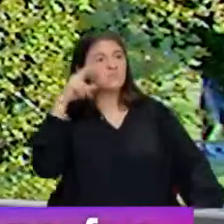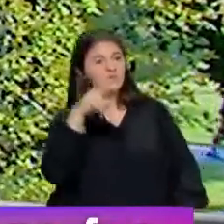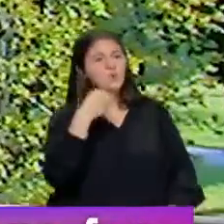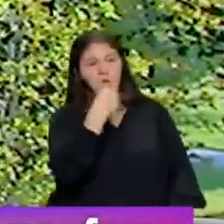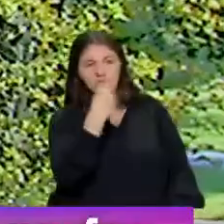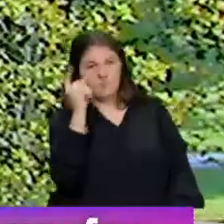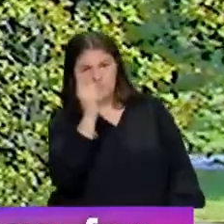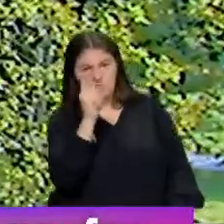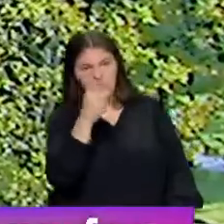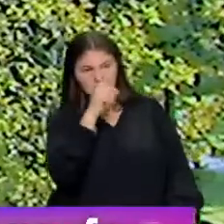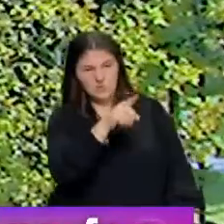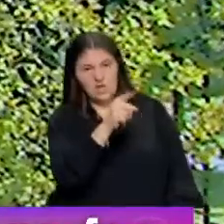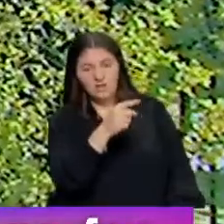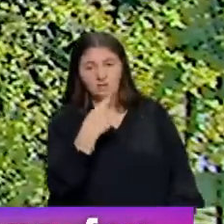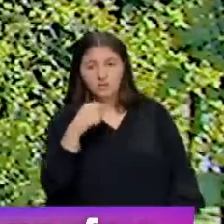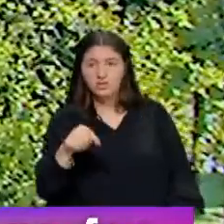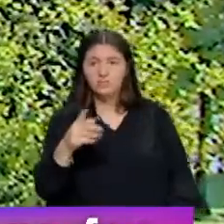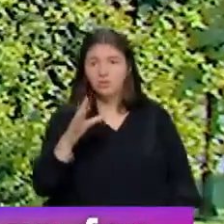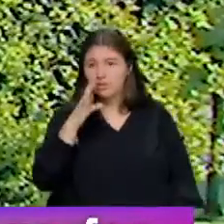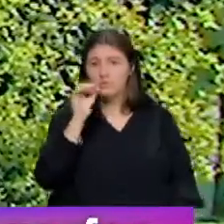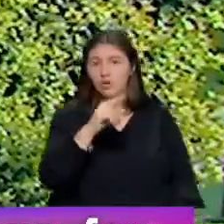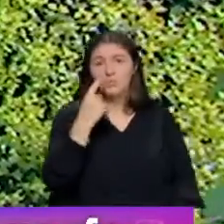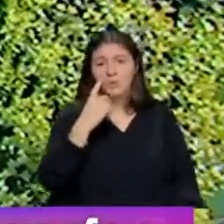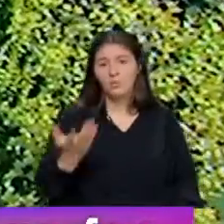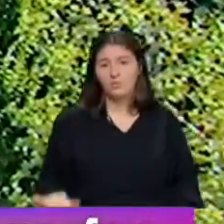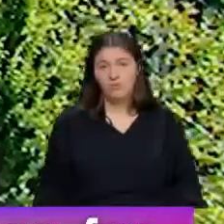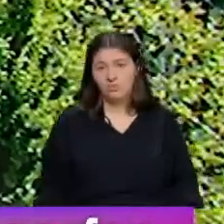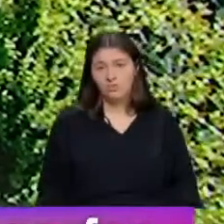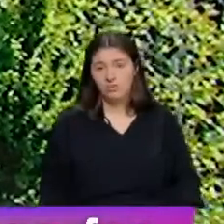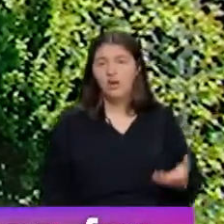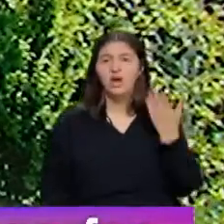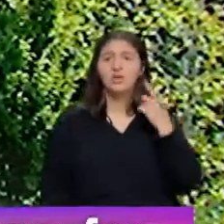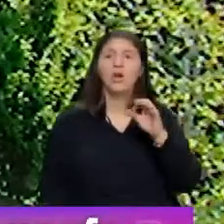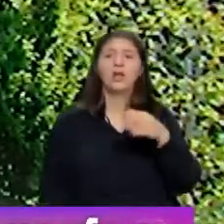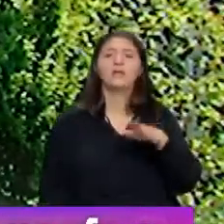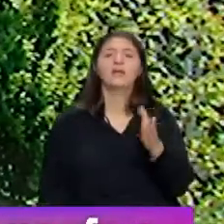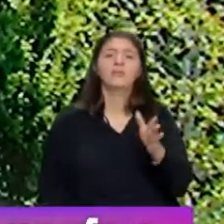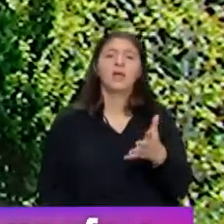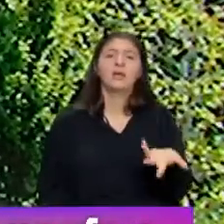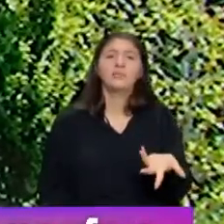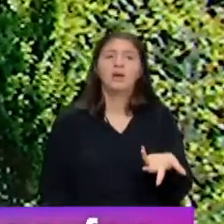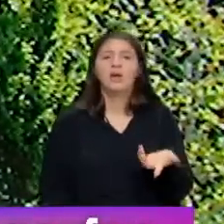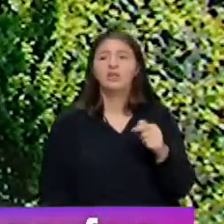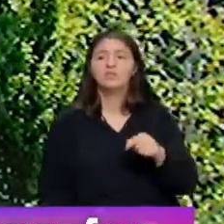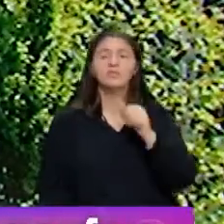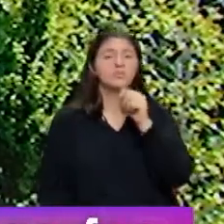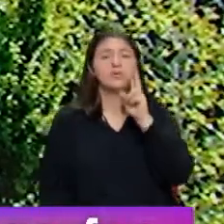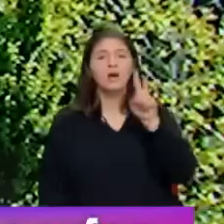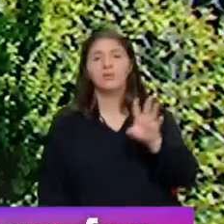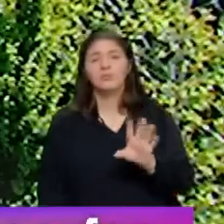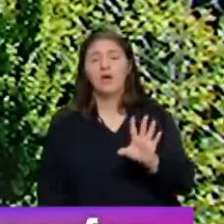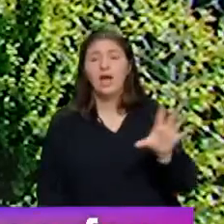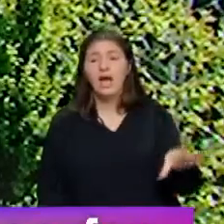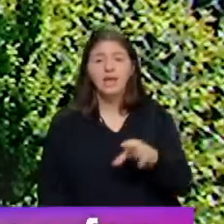komisyoncular yapıyor denilirdi artık kimse oraya da bakmıyor eskiden de çok öyle değildi belki ama şimdi kimse oraya bakmıyor